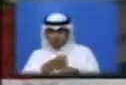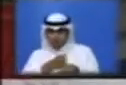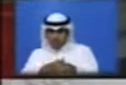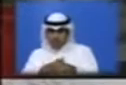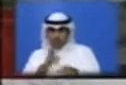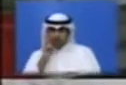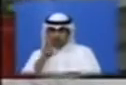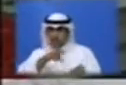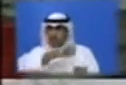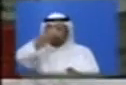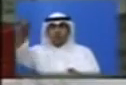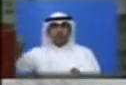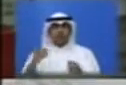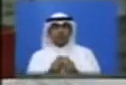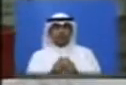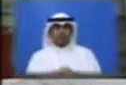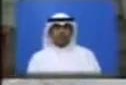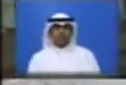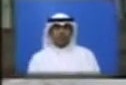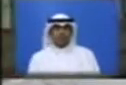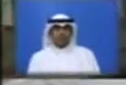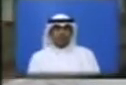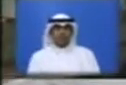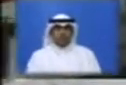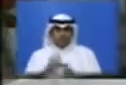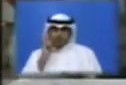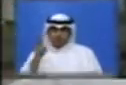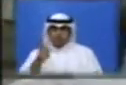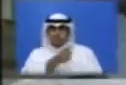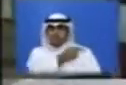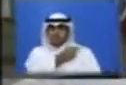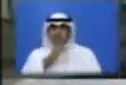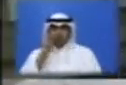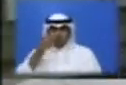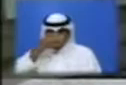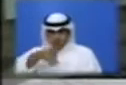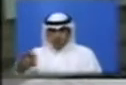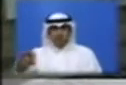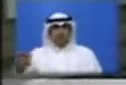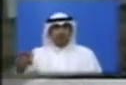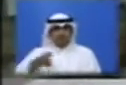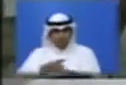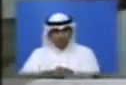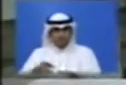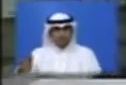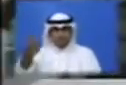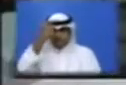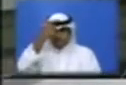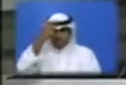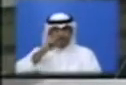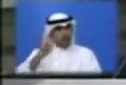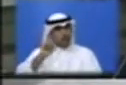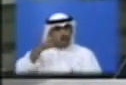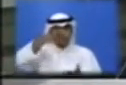بعد الإتلاف بنعطي لصاحب صاحب الذبيحة بنعطيه إشعار